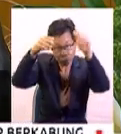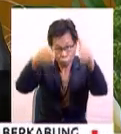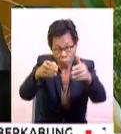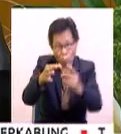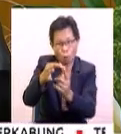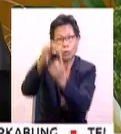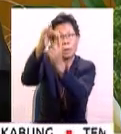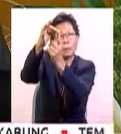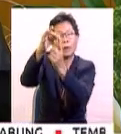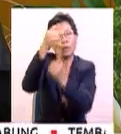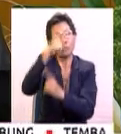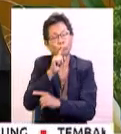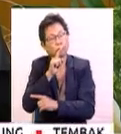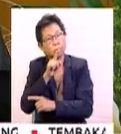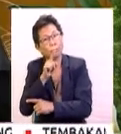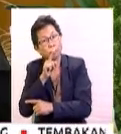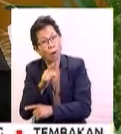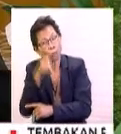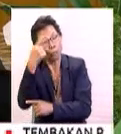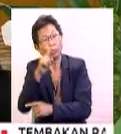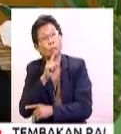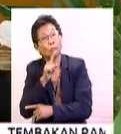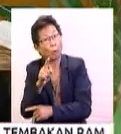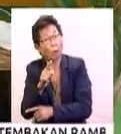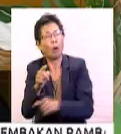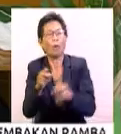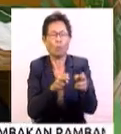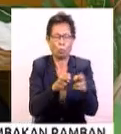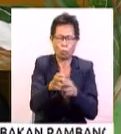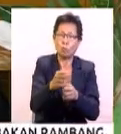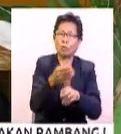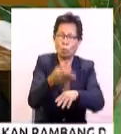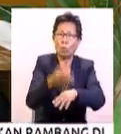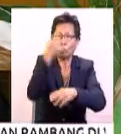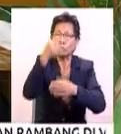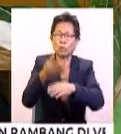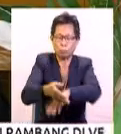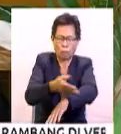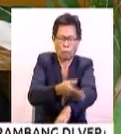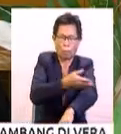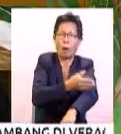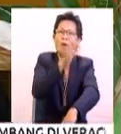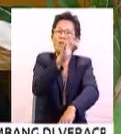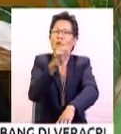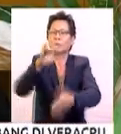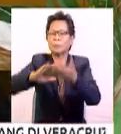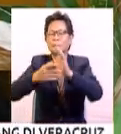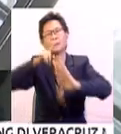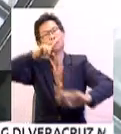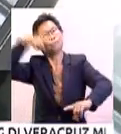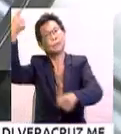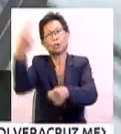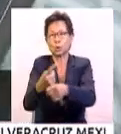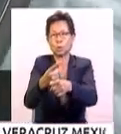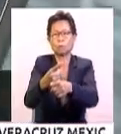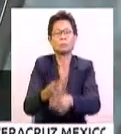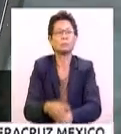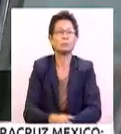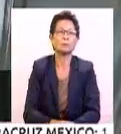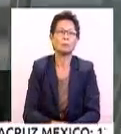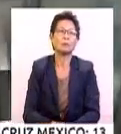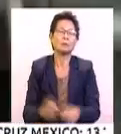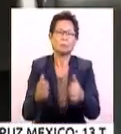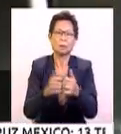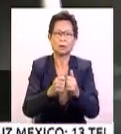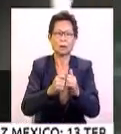utama bagi memastikan usaha untuk memulihkan Felda ini menjadi kenyataan.